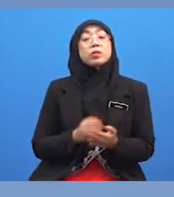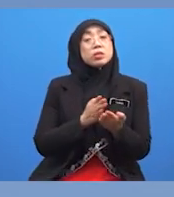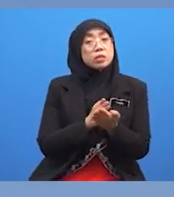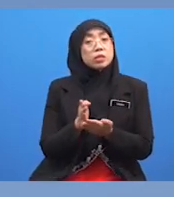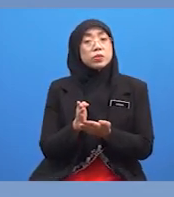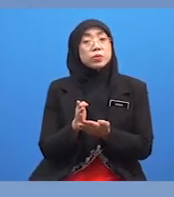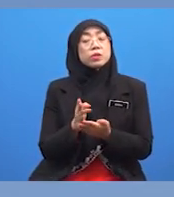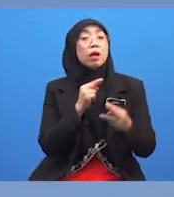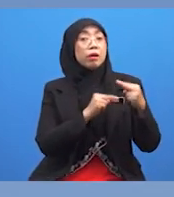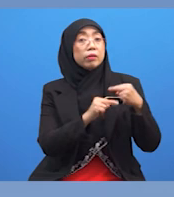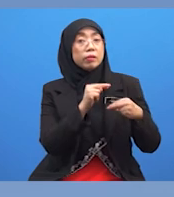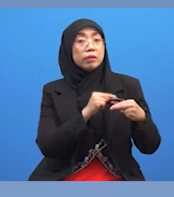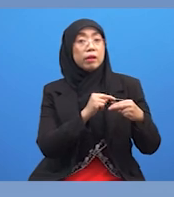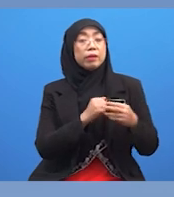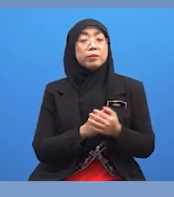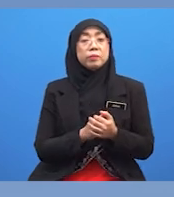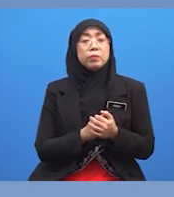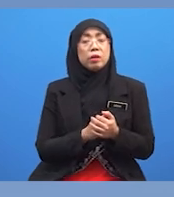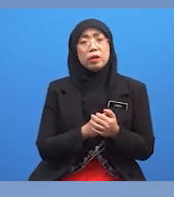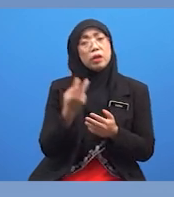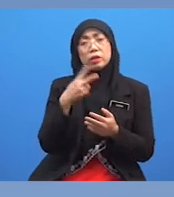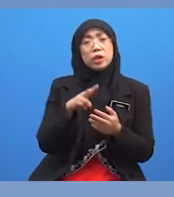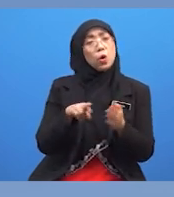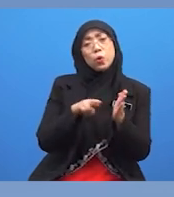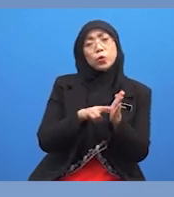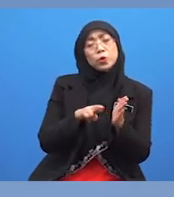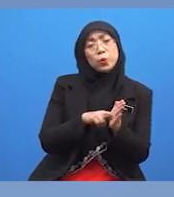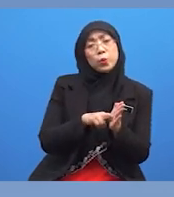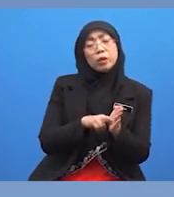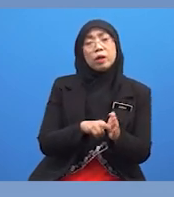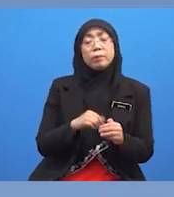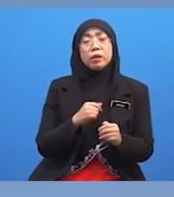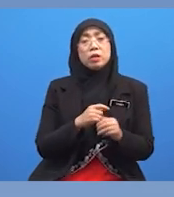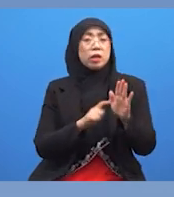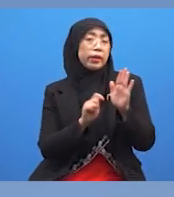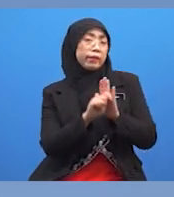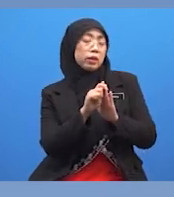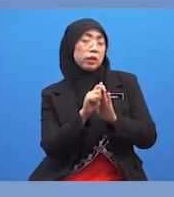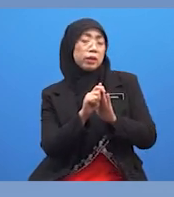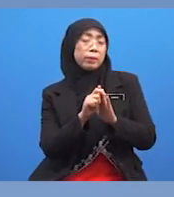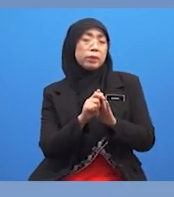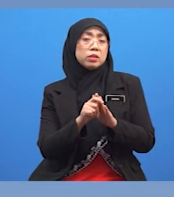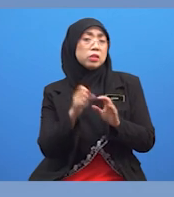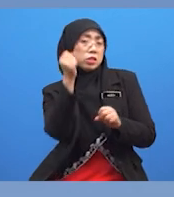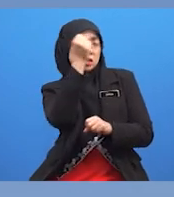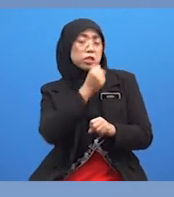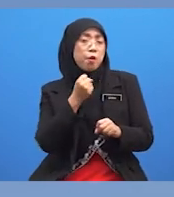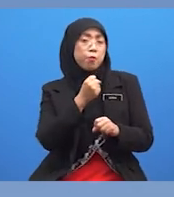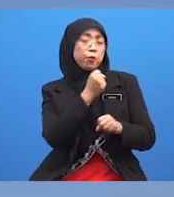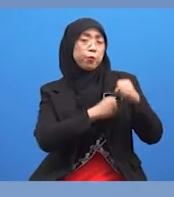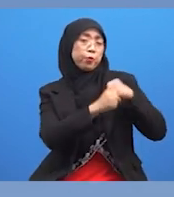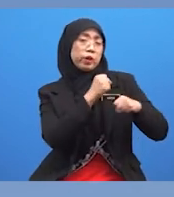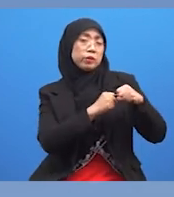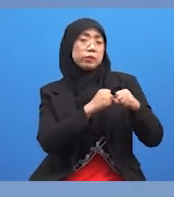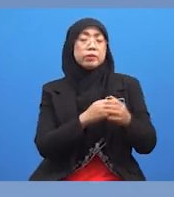Seterusnya, nilai agama pula merujuk kepada sifat ketinggian agama Islam itu sendiri yang disampaikan